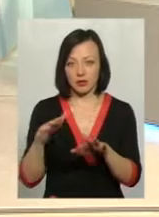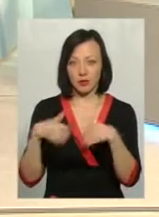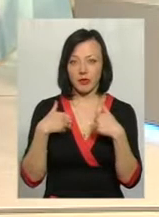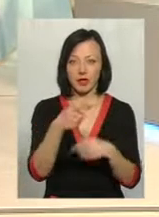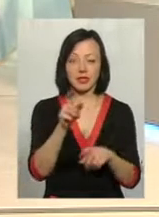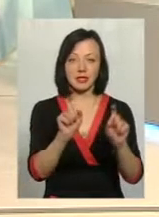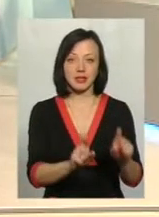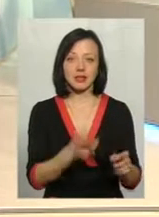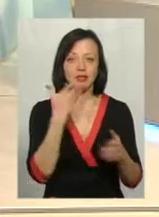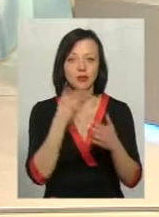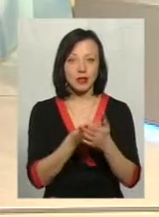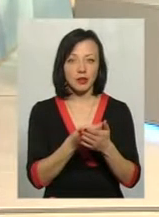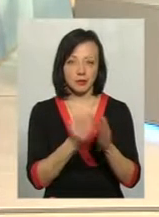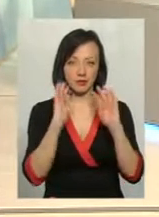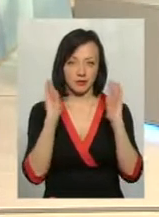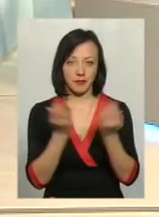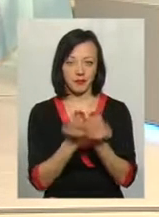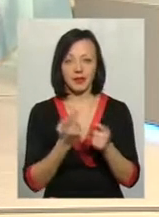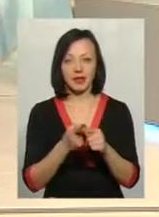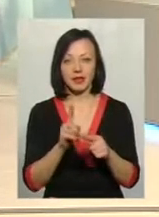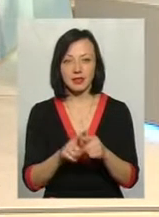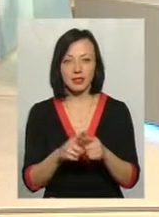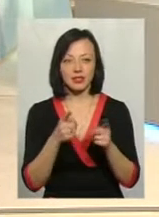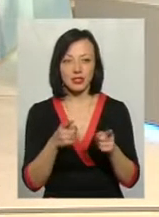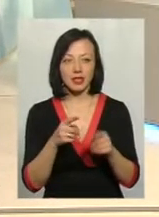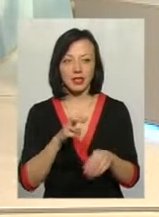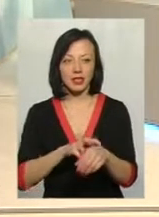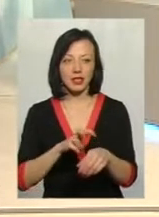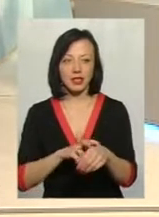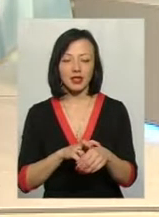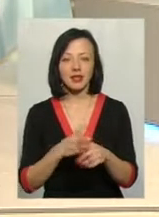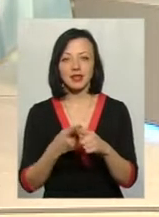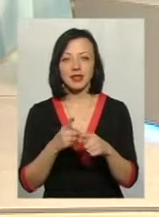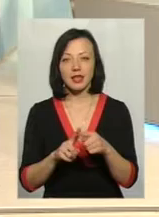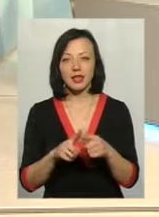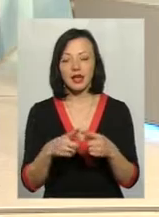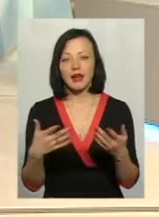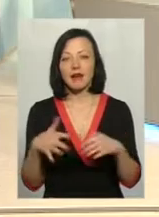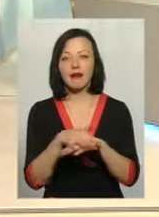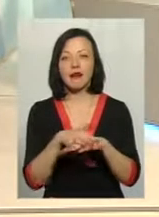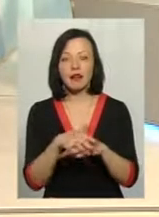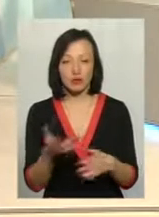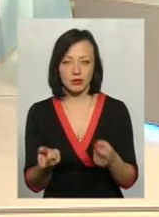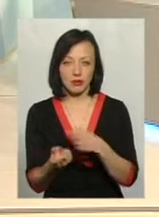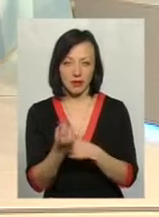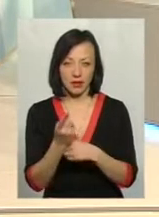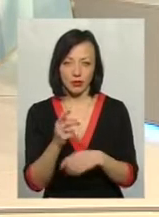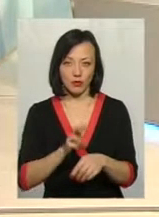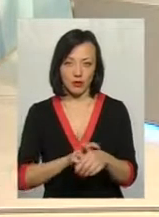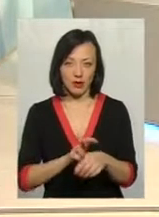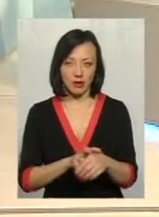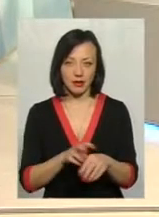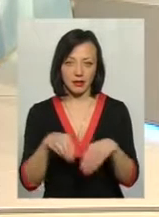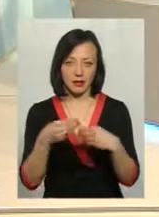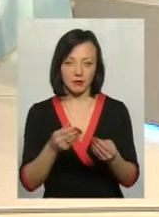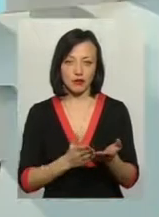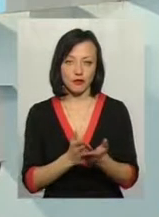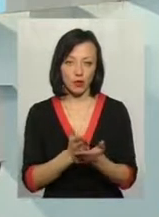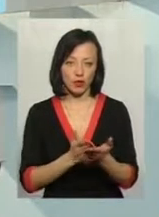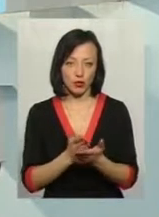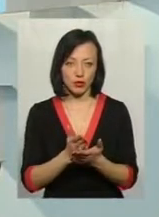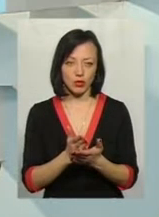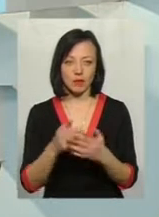сиди зі своїми чотирма стінами. Тобто це своєрідний шантаж лікаря. Це своєрідний ринок, який з'являється у медиків, як надав чи в послуг і